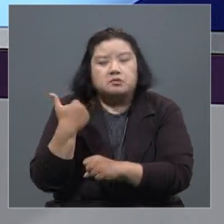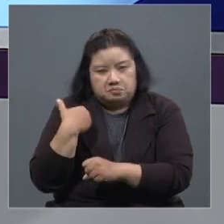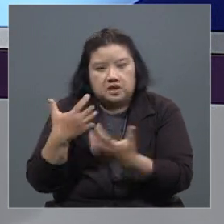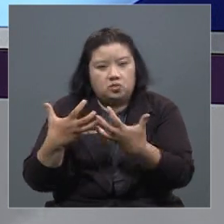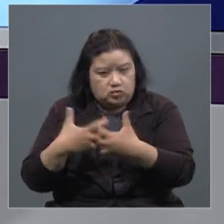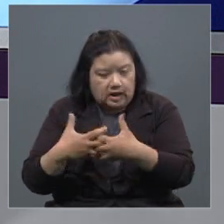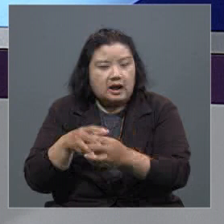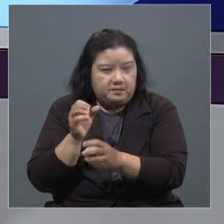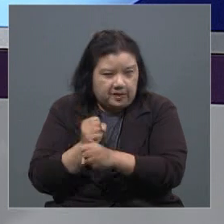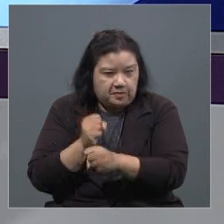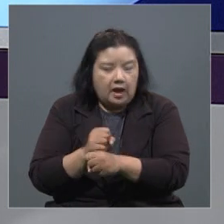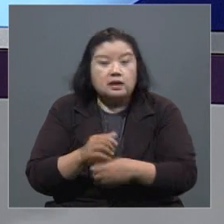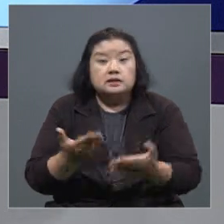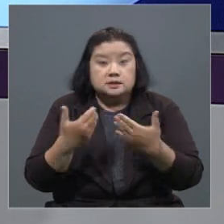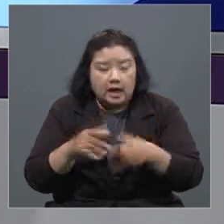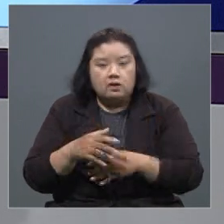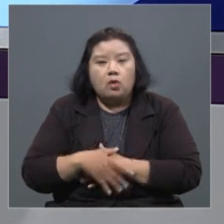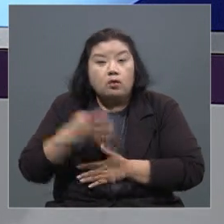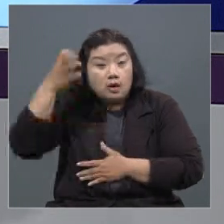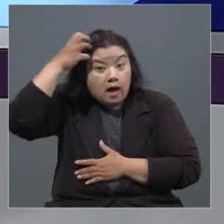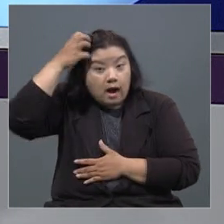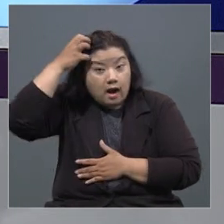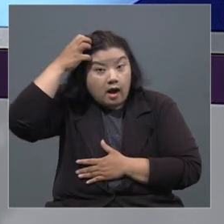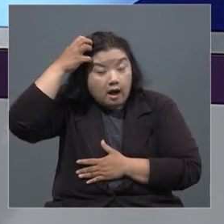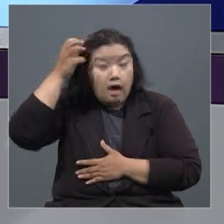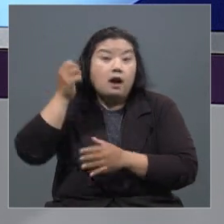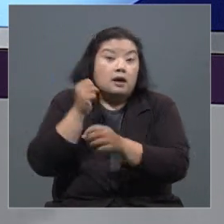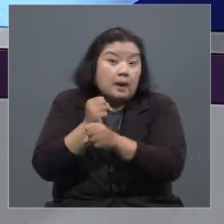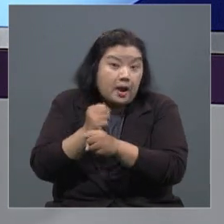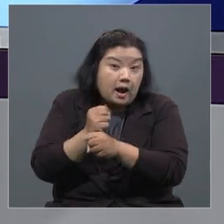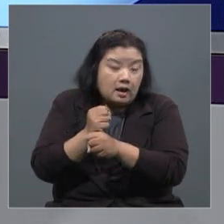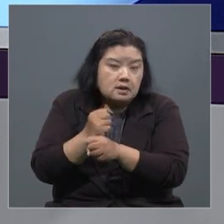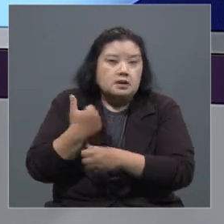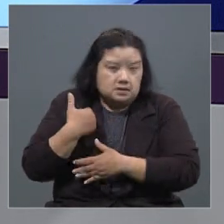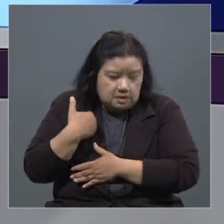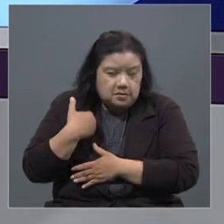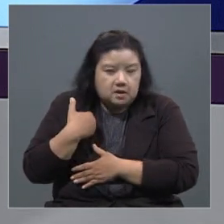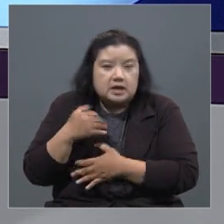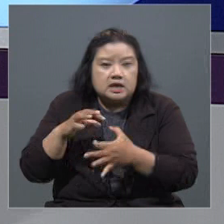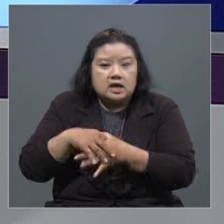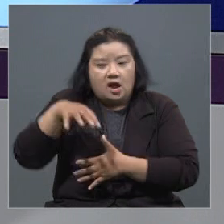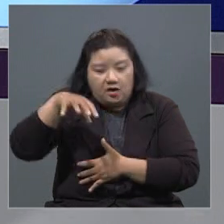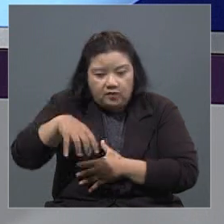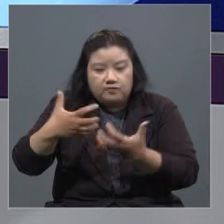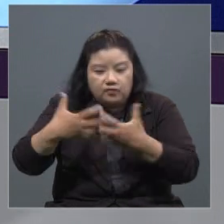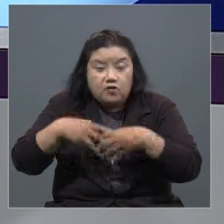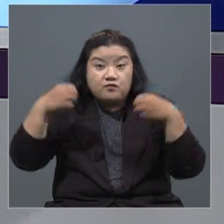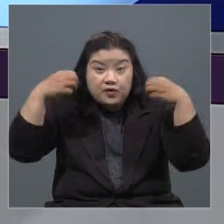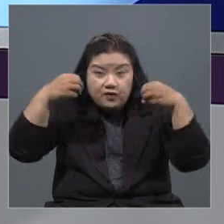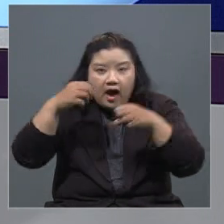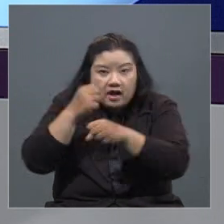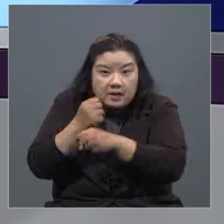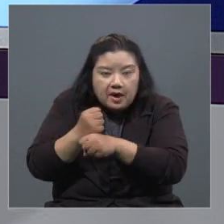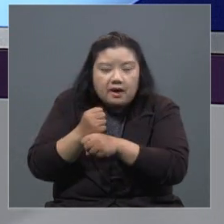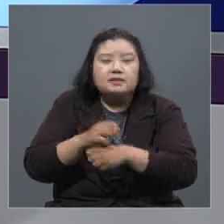าคอุตสาหกรรมนะครับส่วนสปป.ลาวเนี่ยจะมีบริษัทสัญชาติไทยอย่างโรงไฟฟ้าหรือว่าอุตสาหกรรมต่างๆไปลงทุ